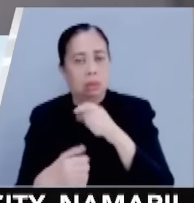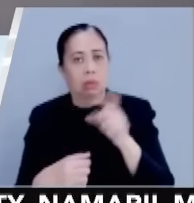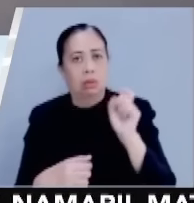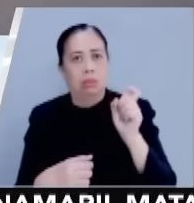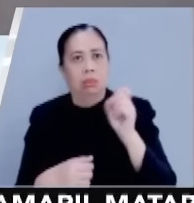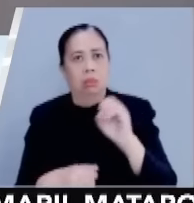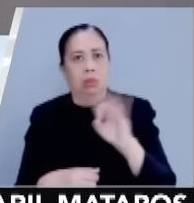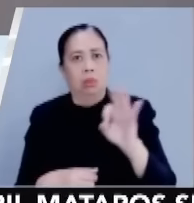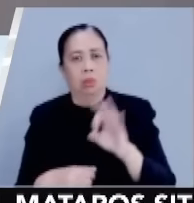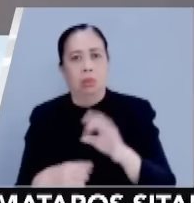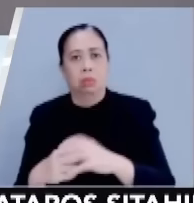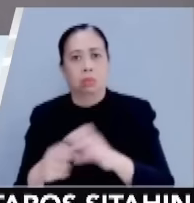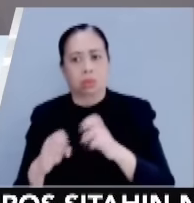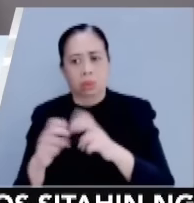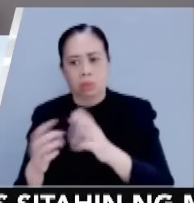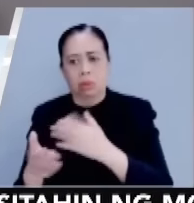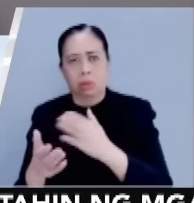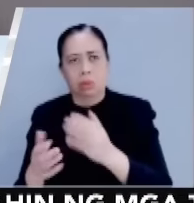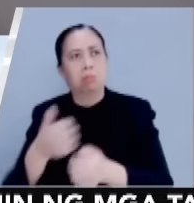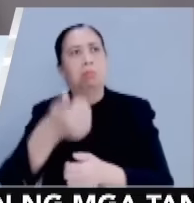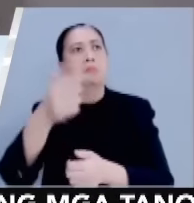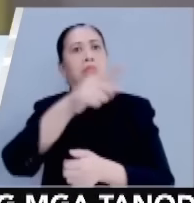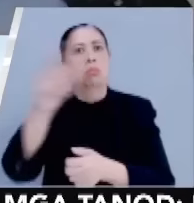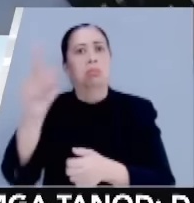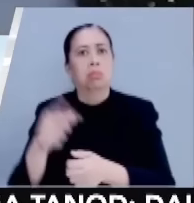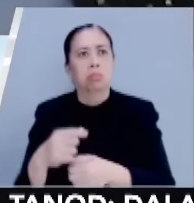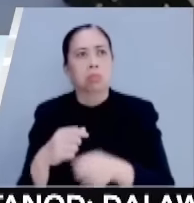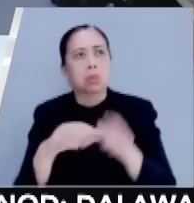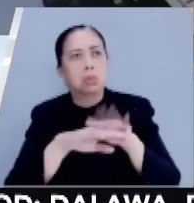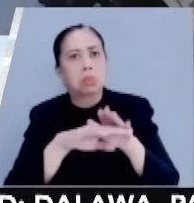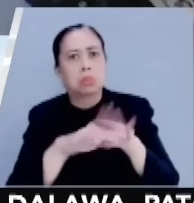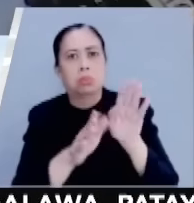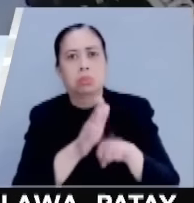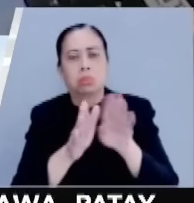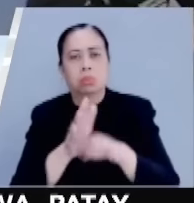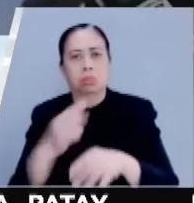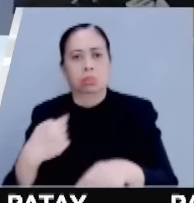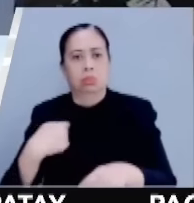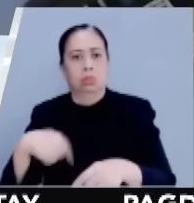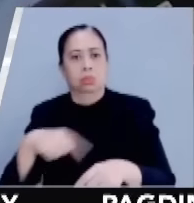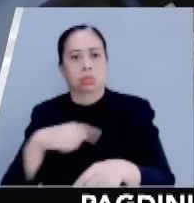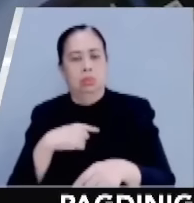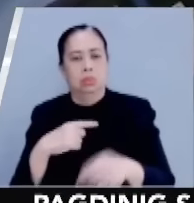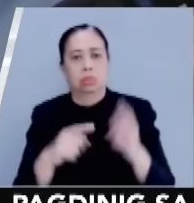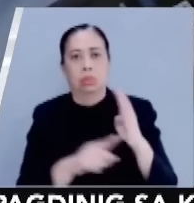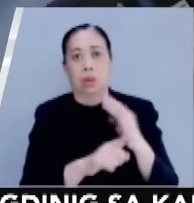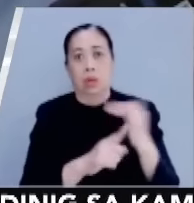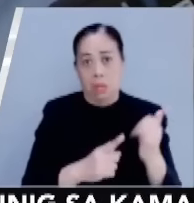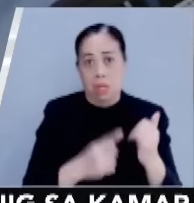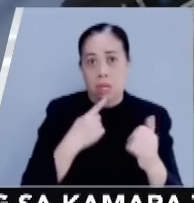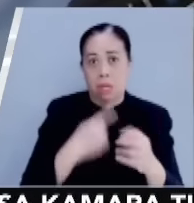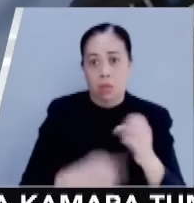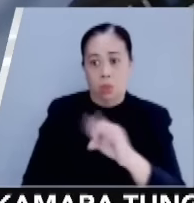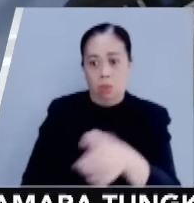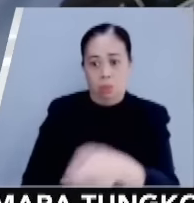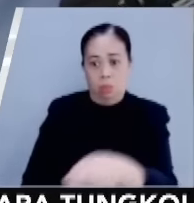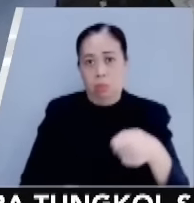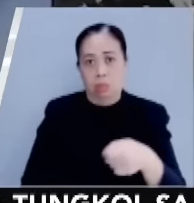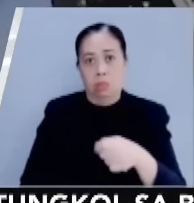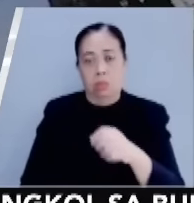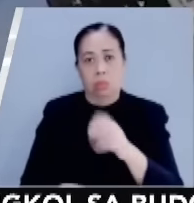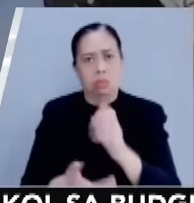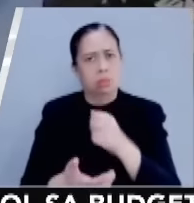may kumakanta. Pero sa iba, hindi nila masita-sita. Kami raw mismo na mga barangay ang nagpapatay ng video, okay. Sabi ko,